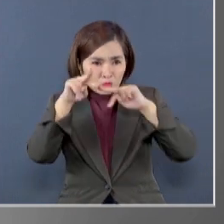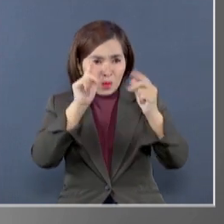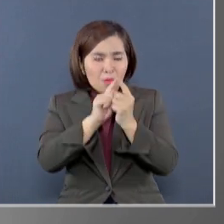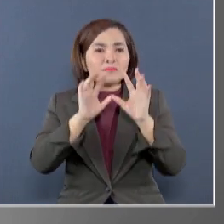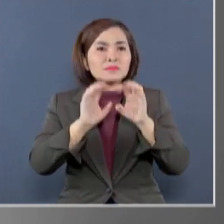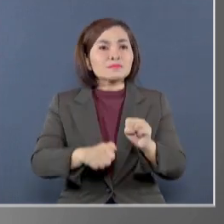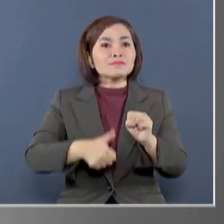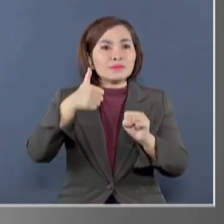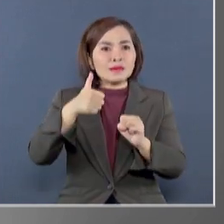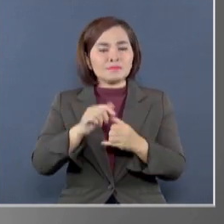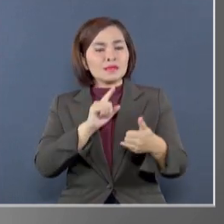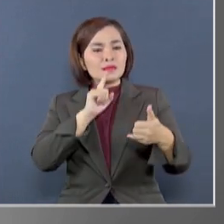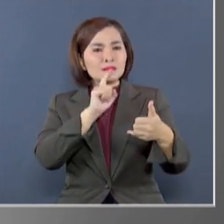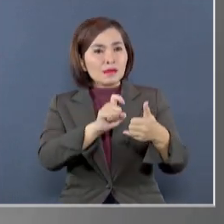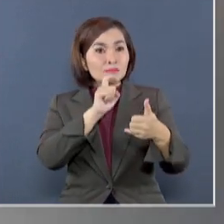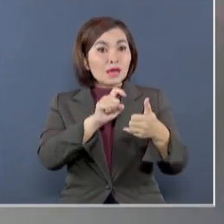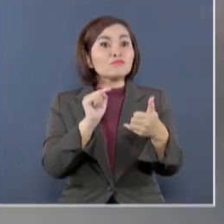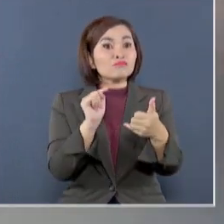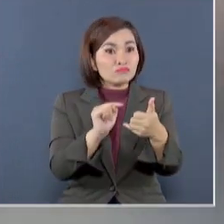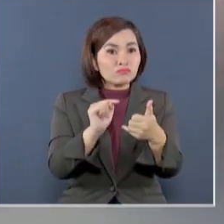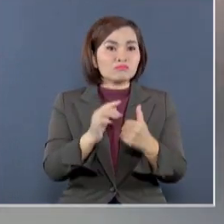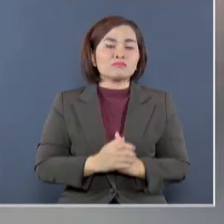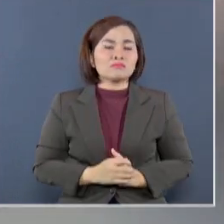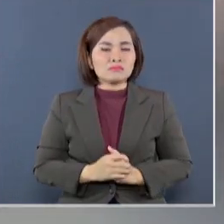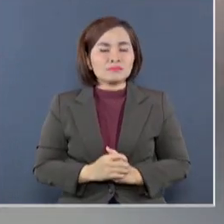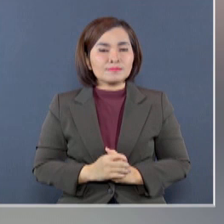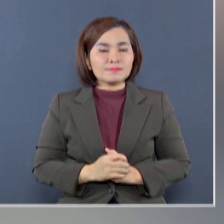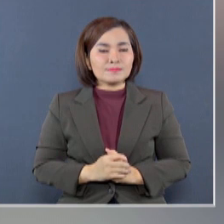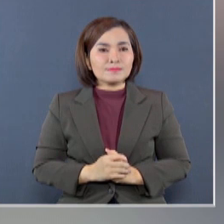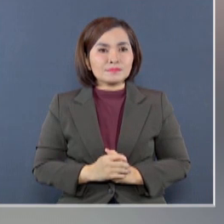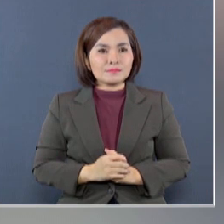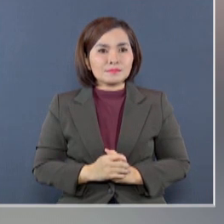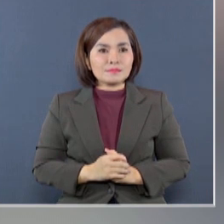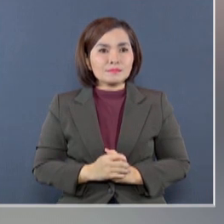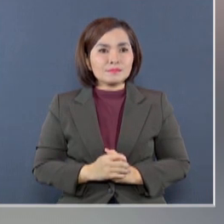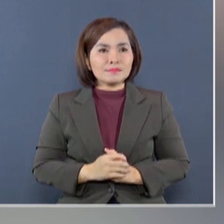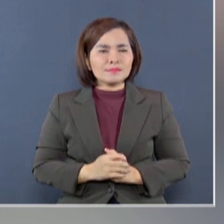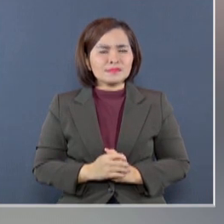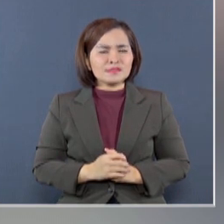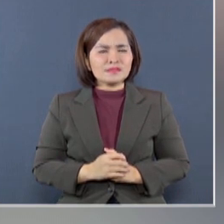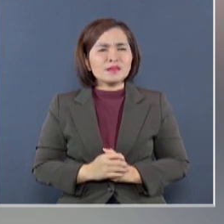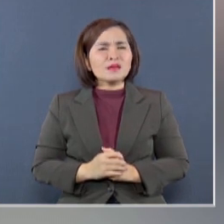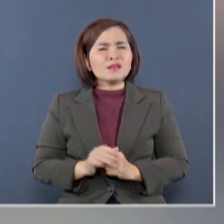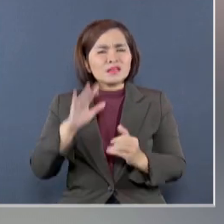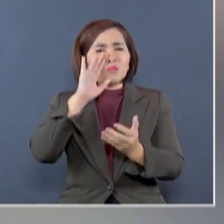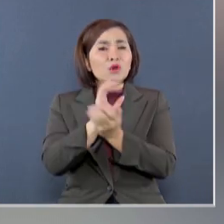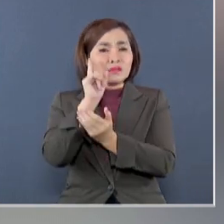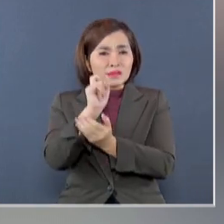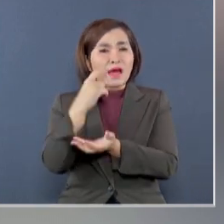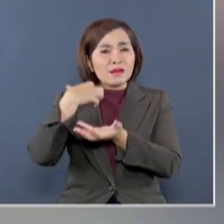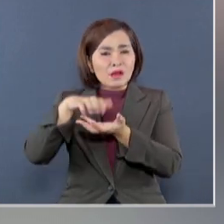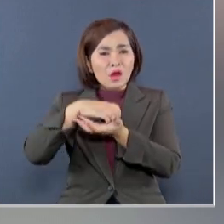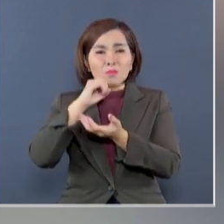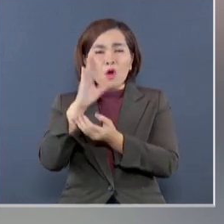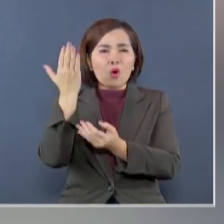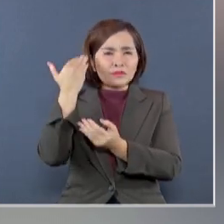ครับแล้วพอสอบสวนโอ้โหคุณผู้ชมคือตำรวจสภ.ท่าพนมอย่างหมวดอีทยังบอกเลยบอกว่ามาระงับเหตุตัวนายเดชคลุ้มคลั่งเนี่ยหลาย